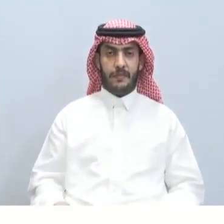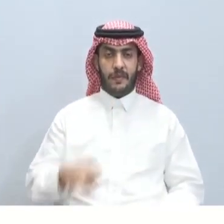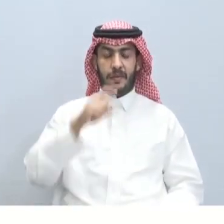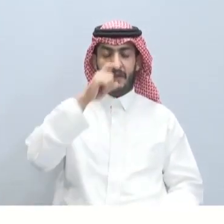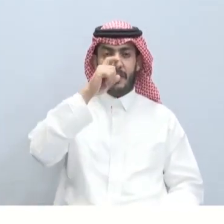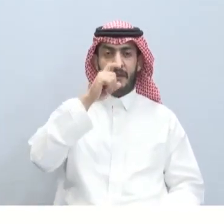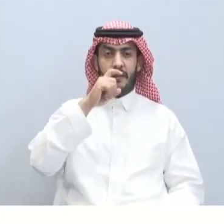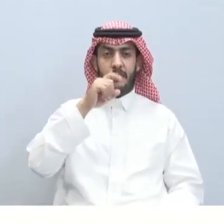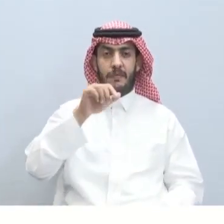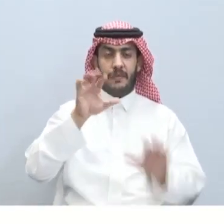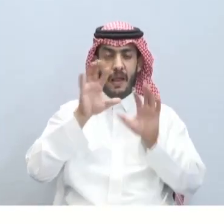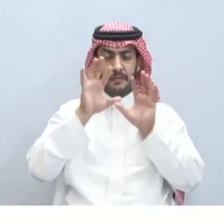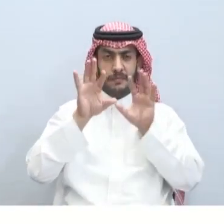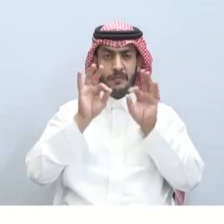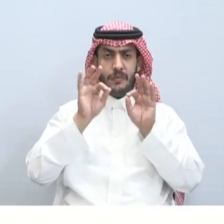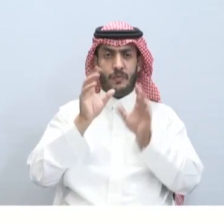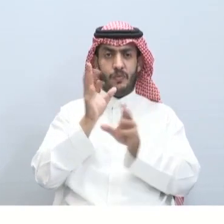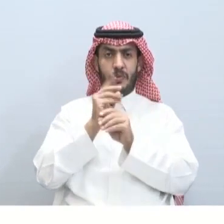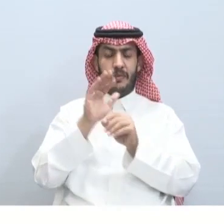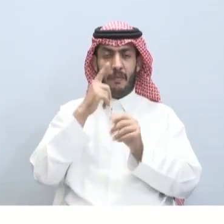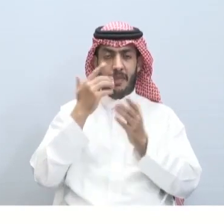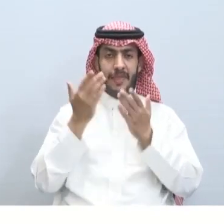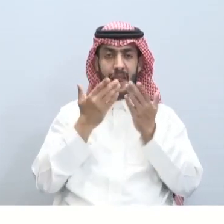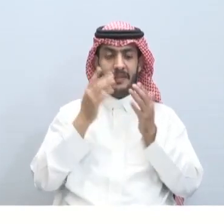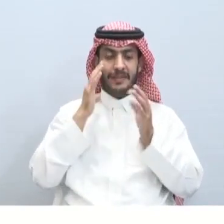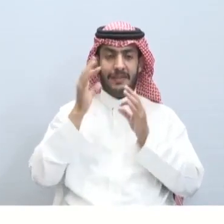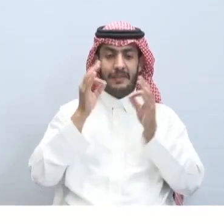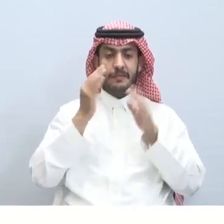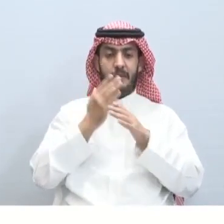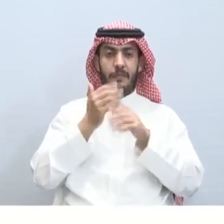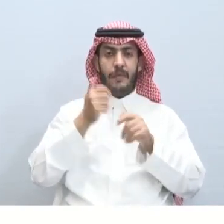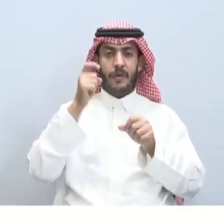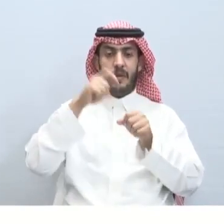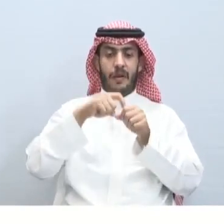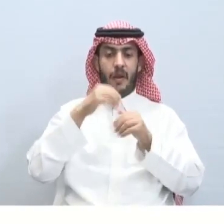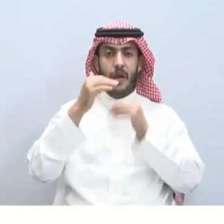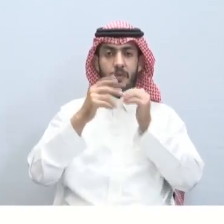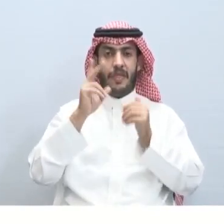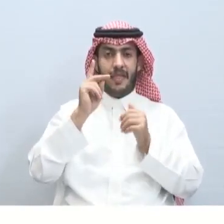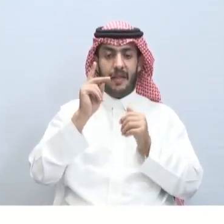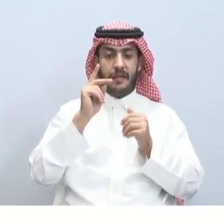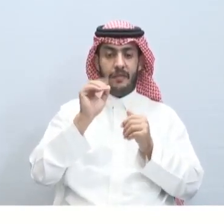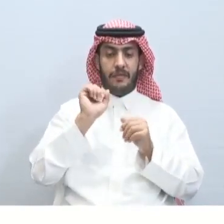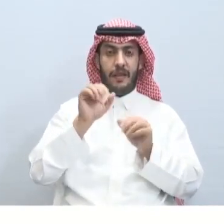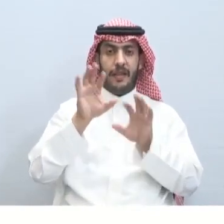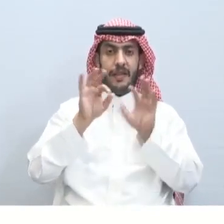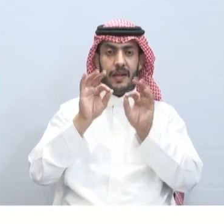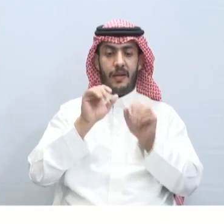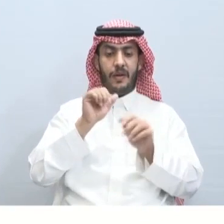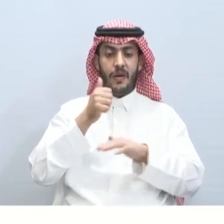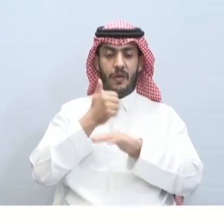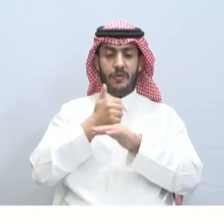البدايه اذا احدد السوق وادرس بشكل صحيح لكي اصل الى الخطوه الثانيه وهي اختيار